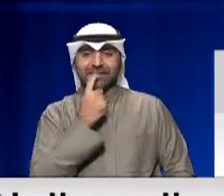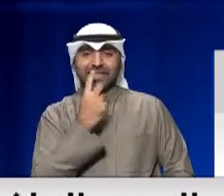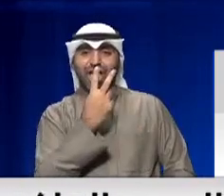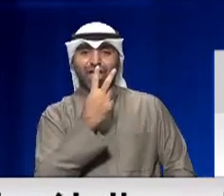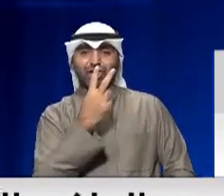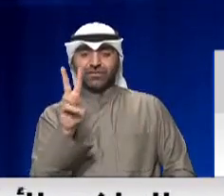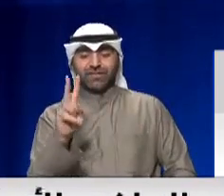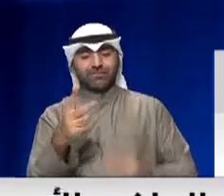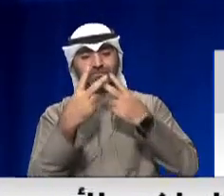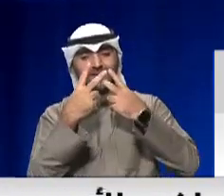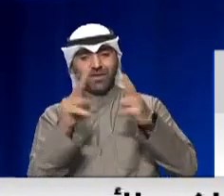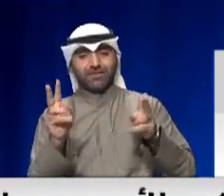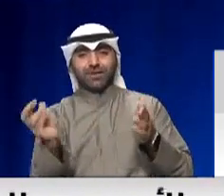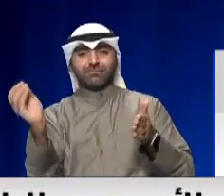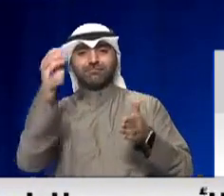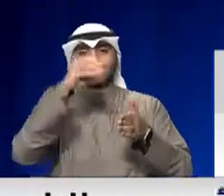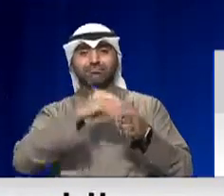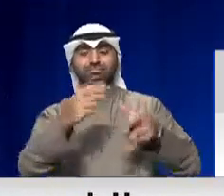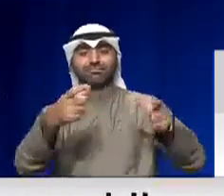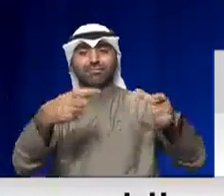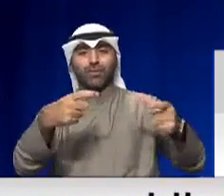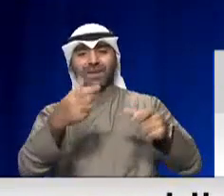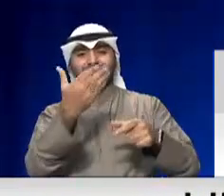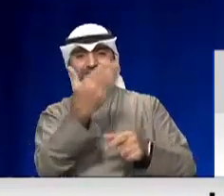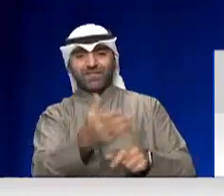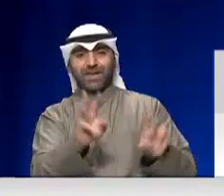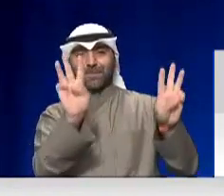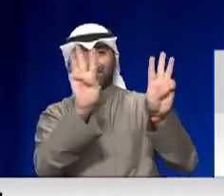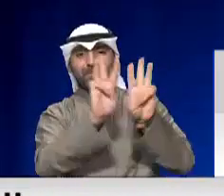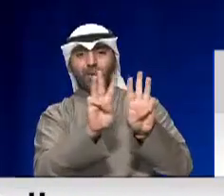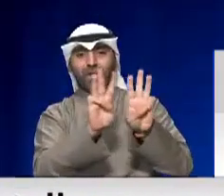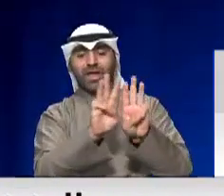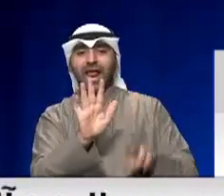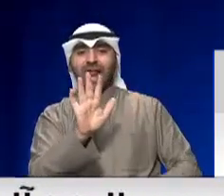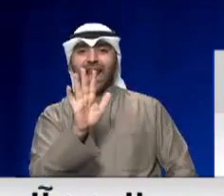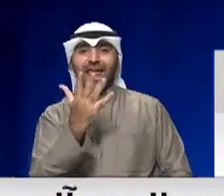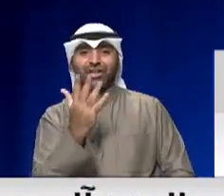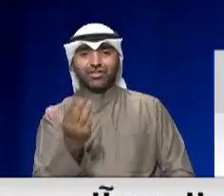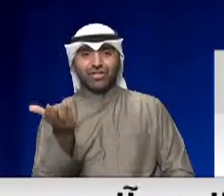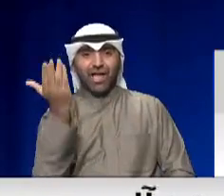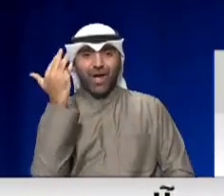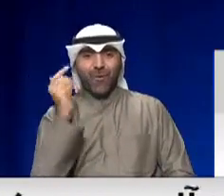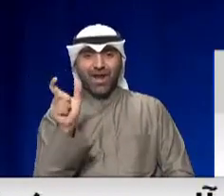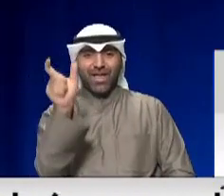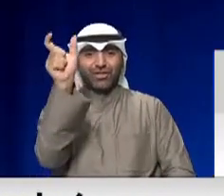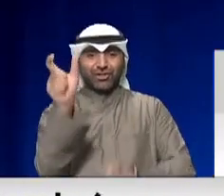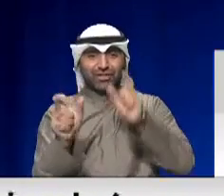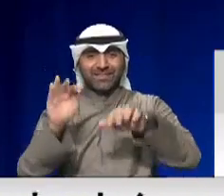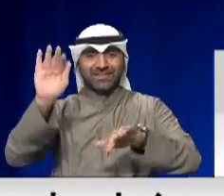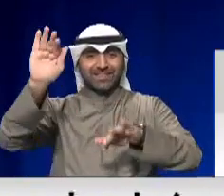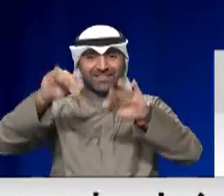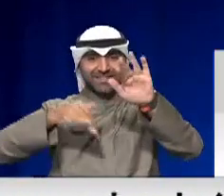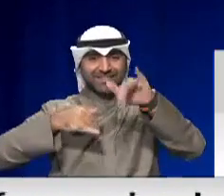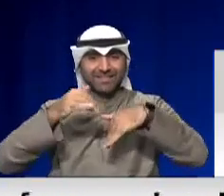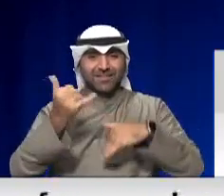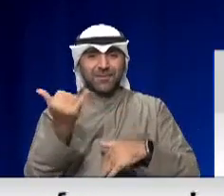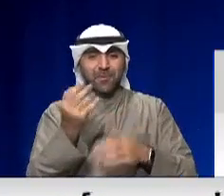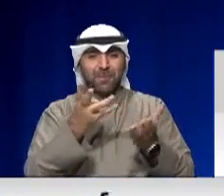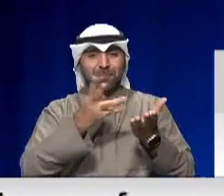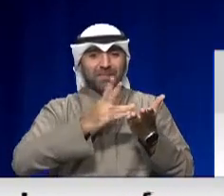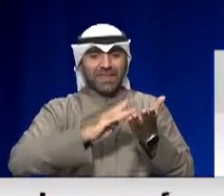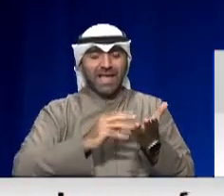2023. وقالت الوزارة في بيان صحفي إن ذلك يأتي نظرا إلى أن المادة 6 من القانون رقم 35